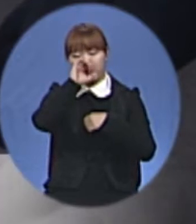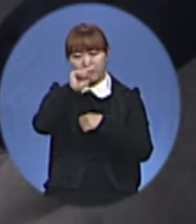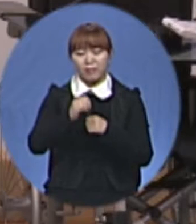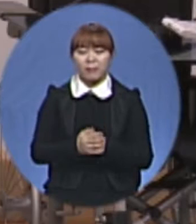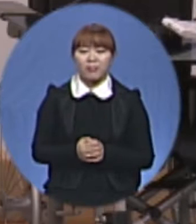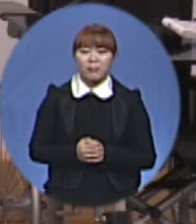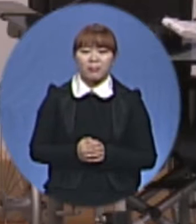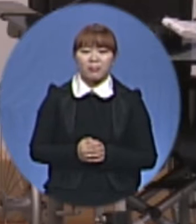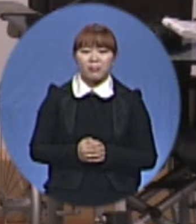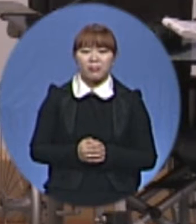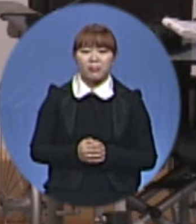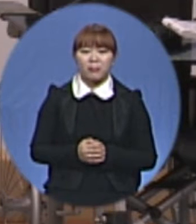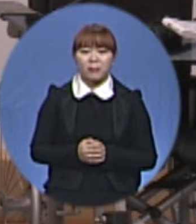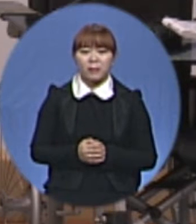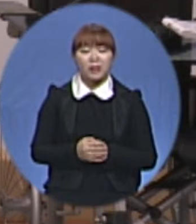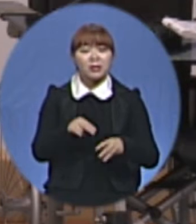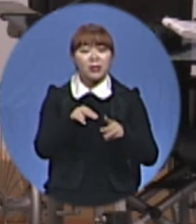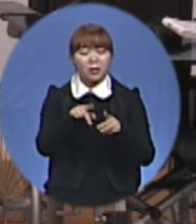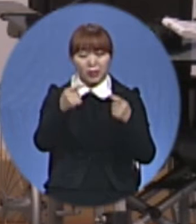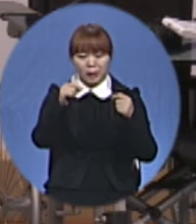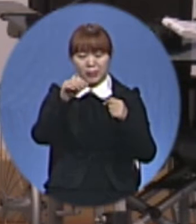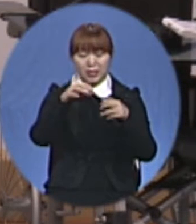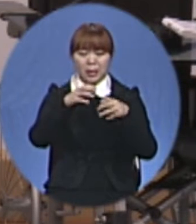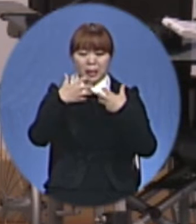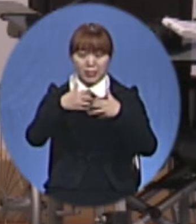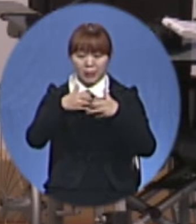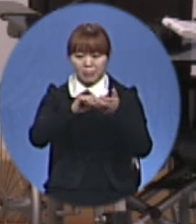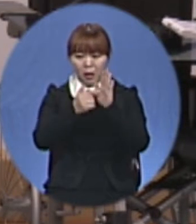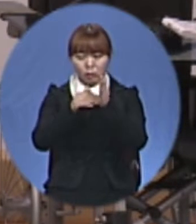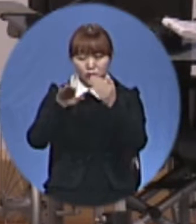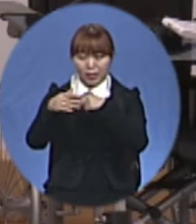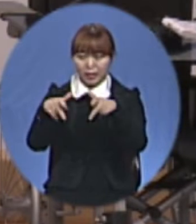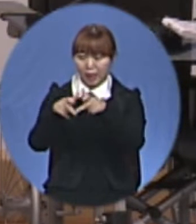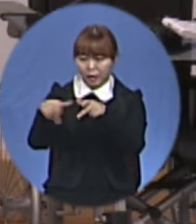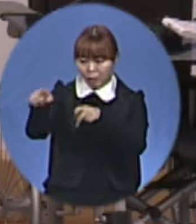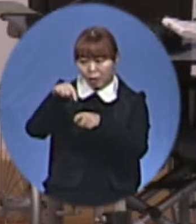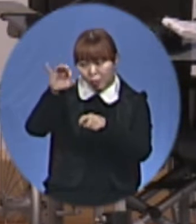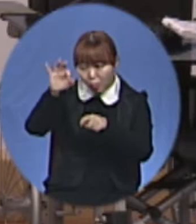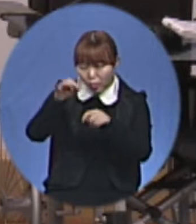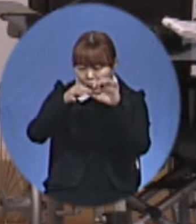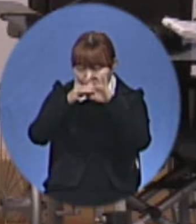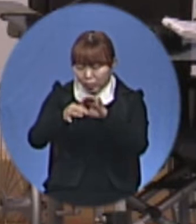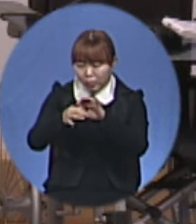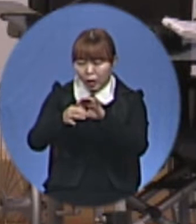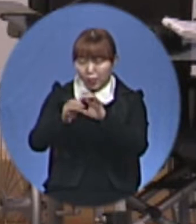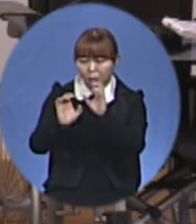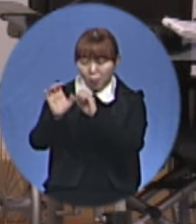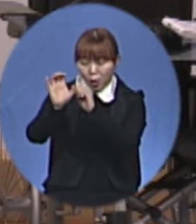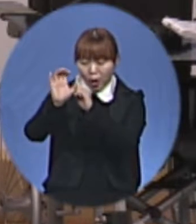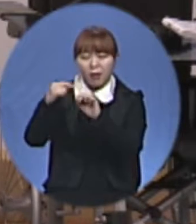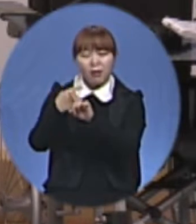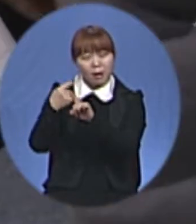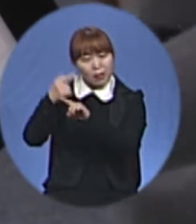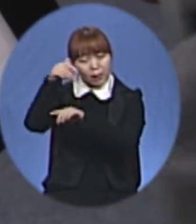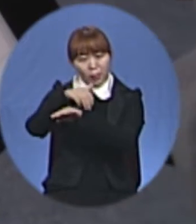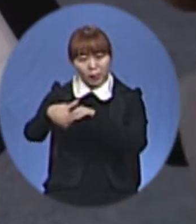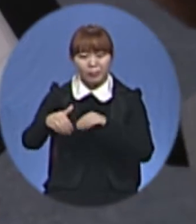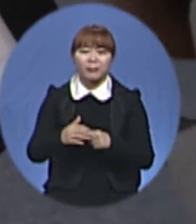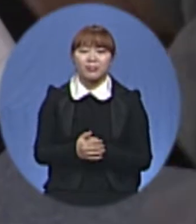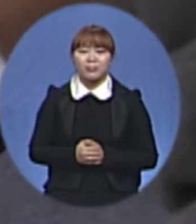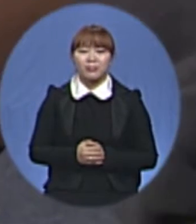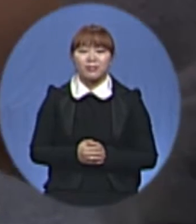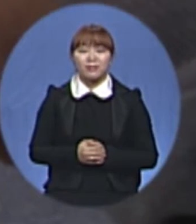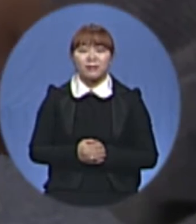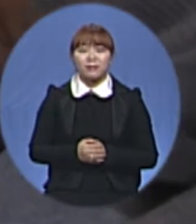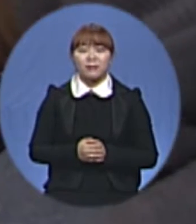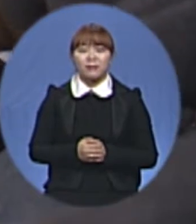좋습니다. 센터는 AAC 기기 출시 이후 이용인들의 반응을 반영해 계속해서 기기를 보완해 나갈 예정입니다.